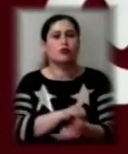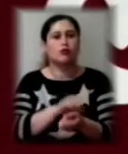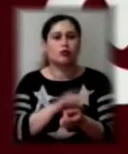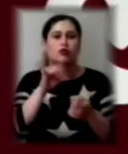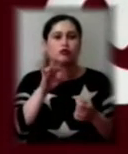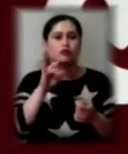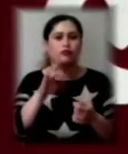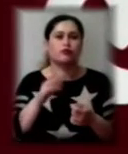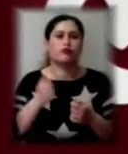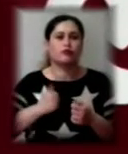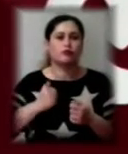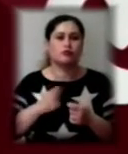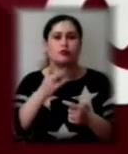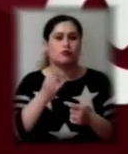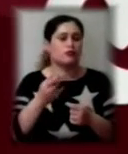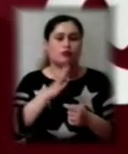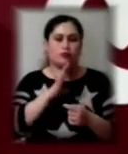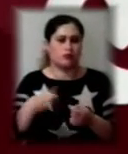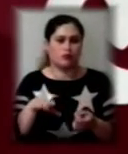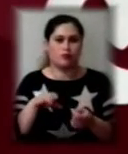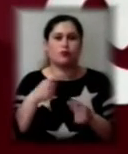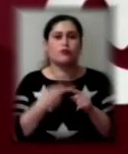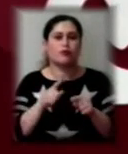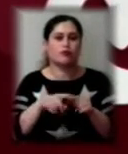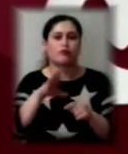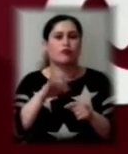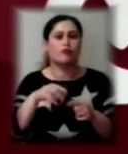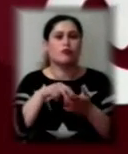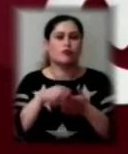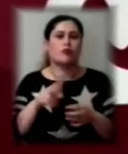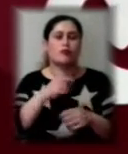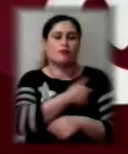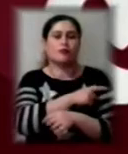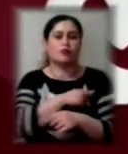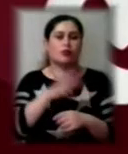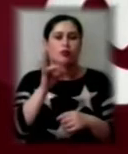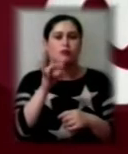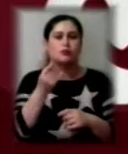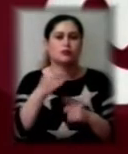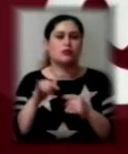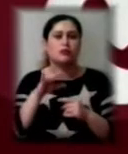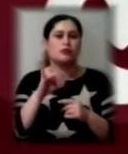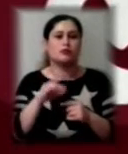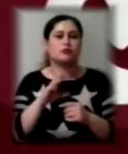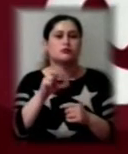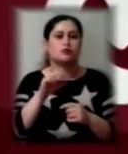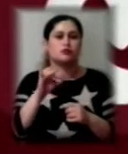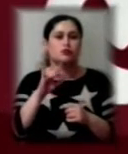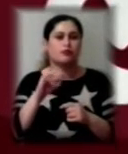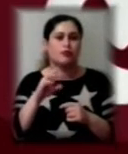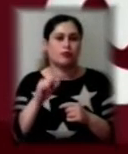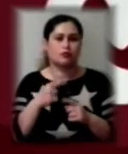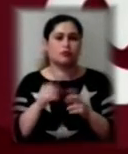результати розслідування ми повідомимо громадськість. Наркотичних речовин військовослужбовці не вживали, тому що вони проходять медичну